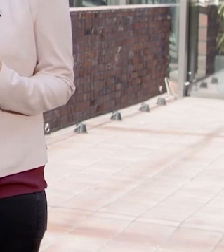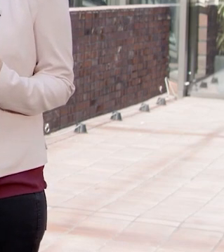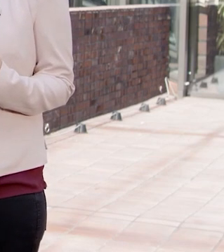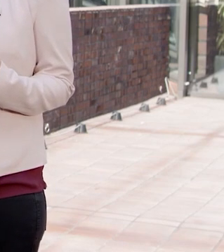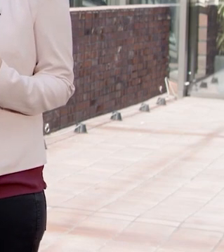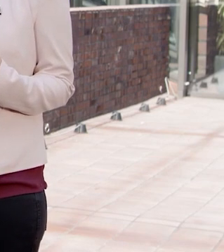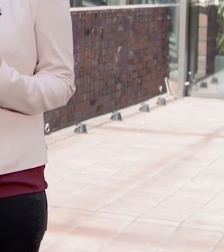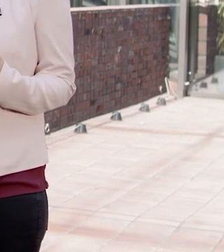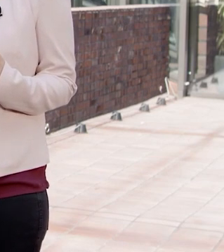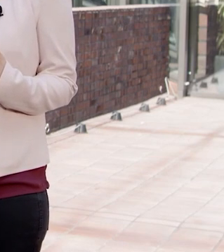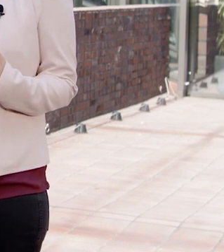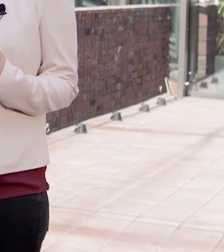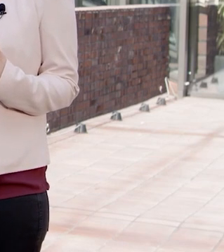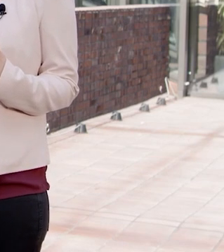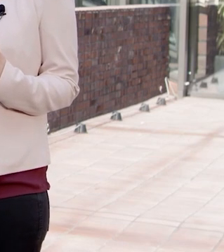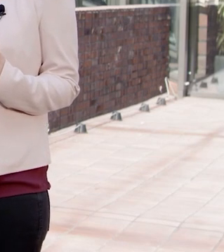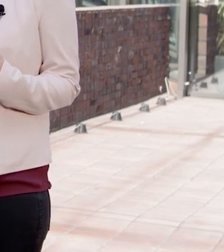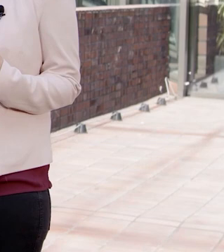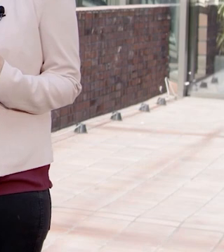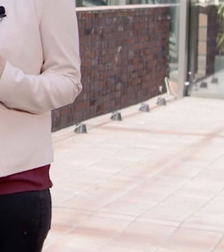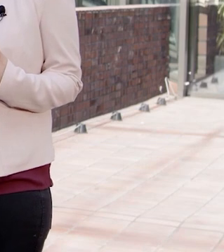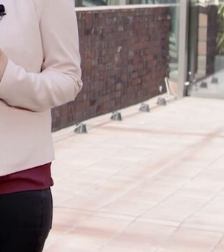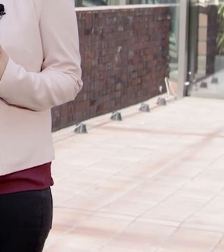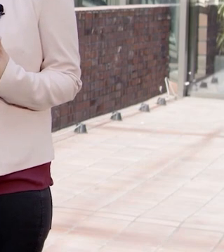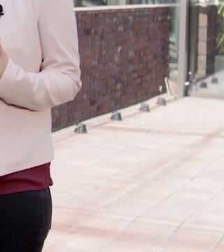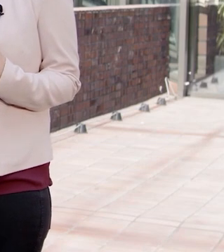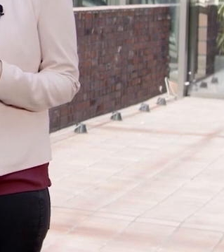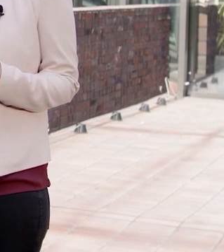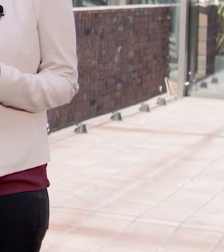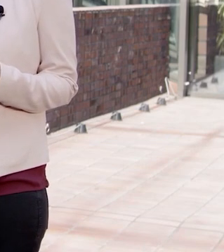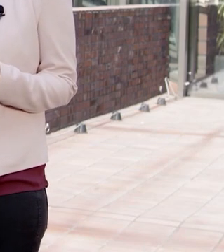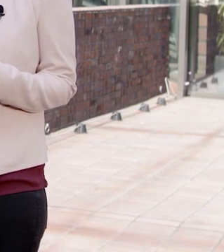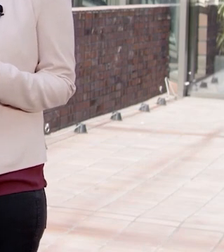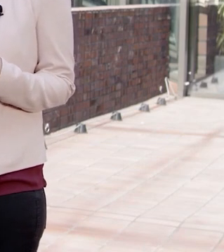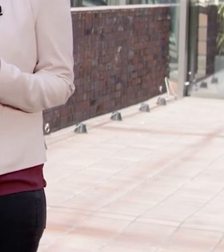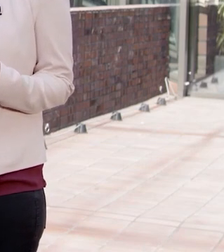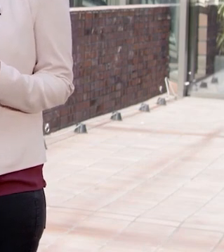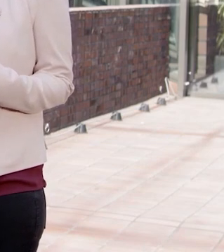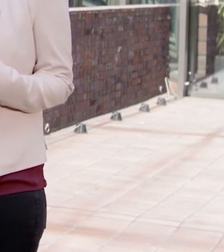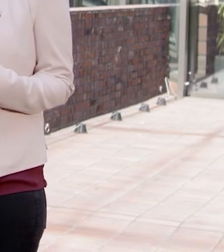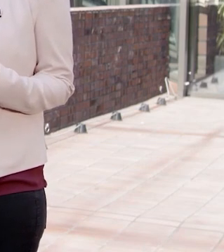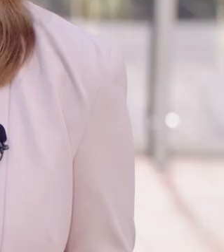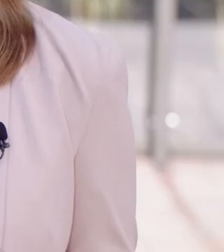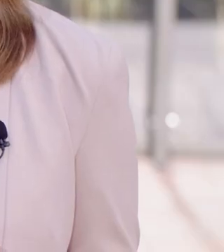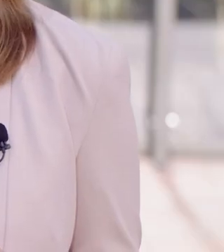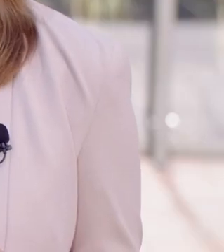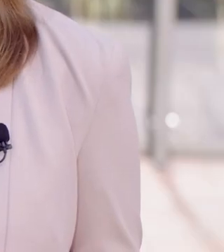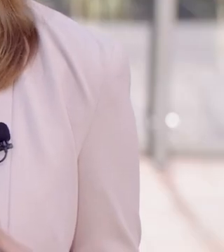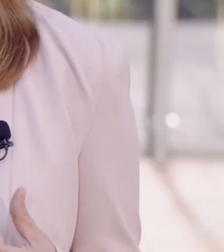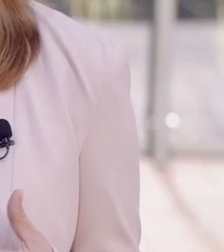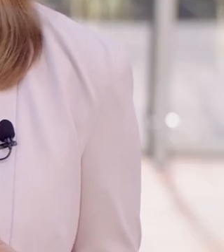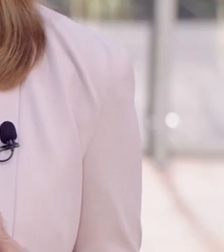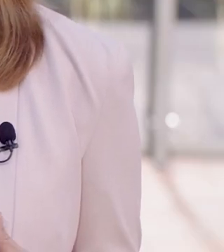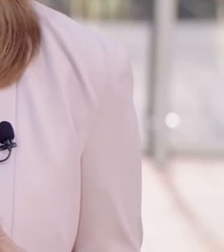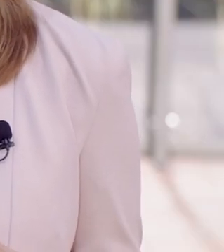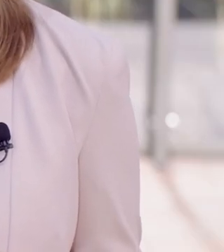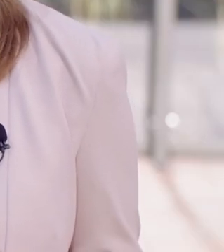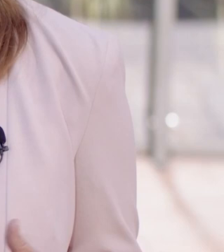w aspekcie pracy z osobami z niepełnosprawnością, ale też poszerzać te udogodnienia na